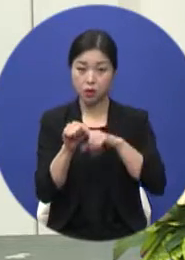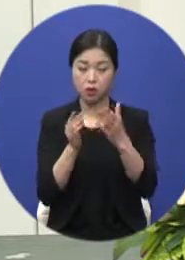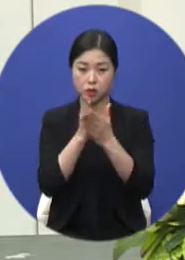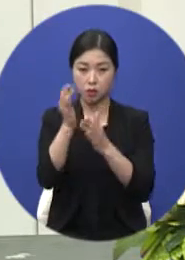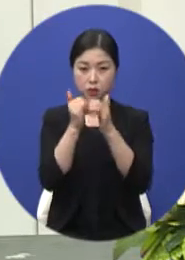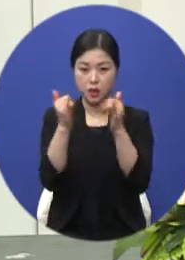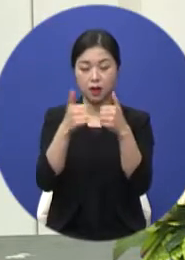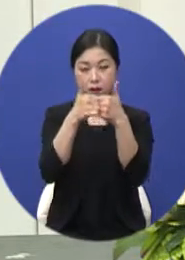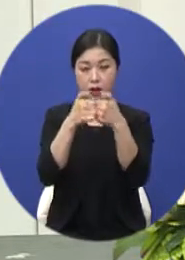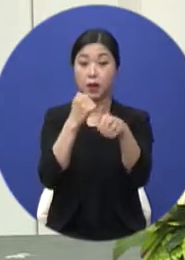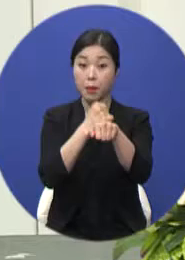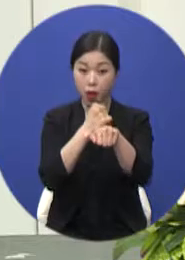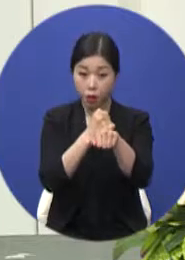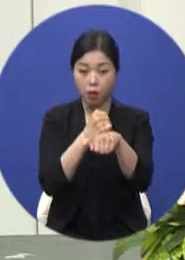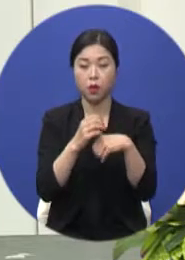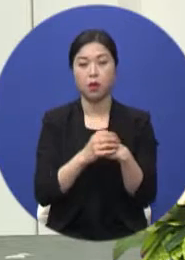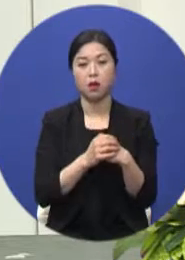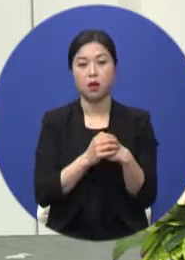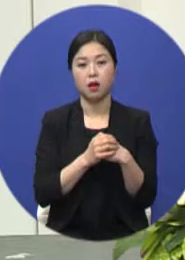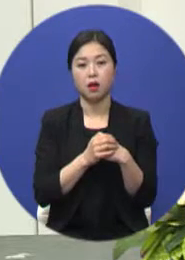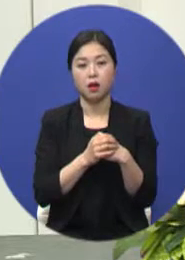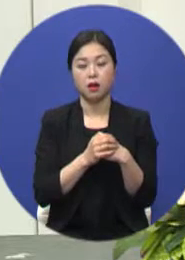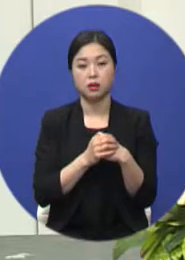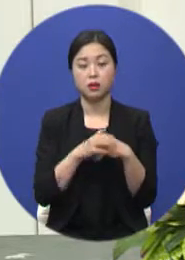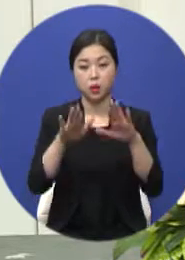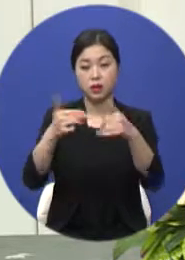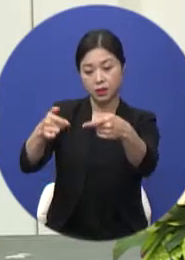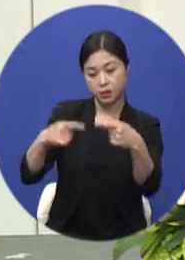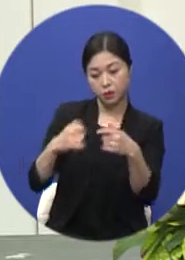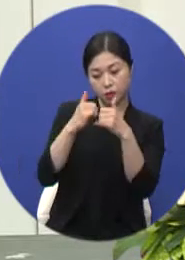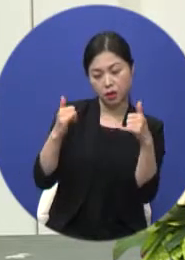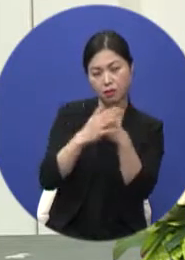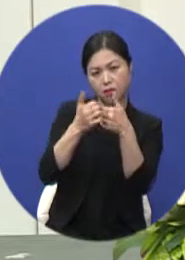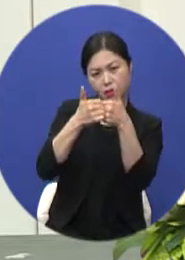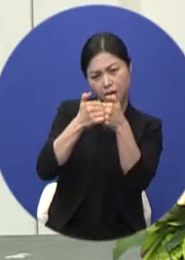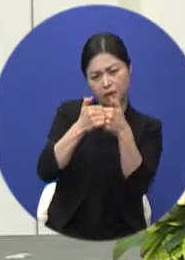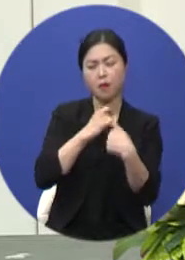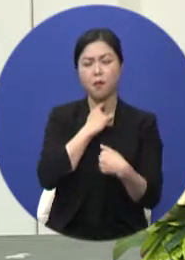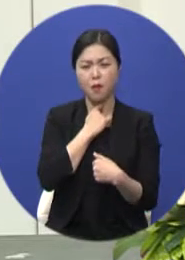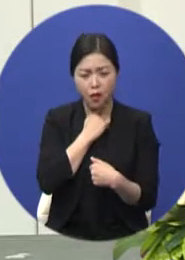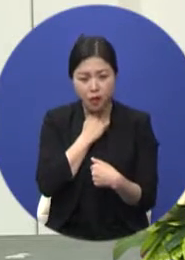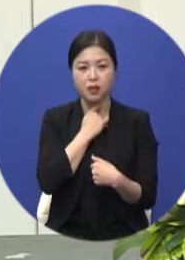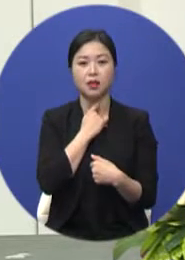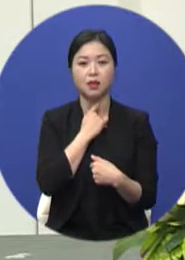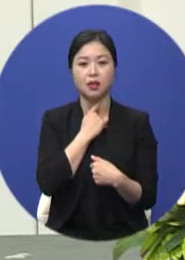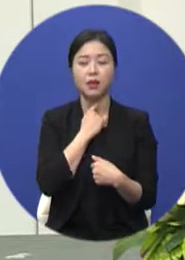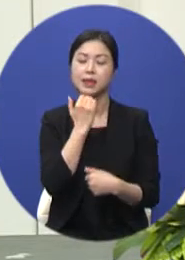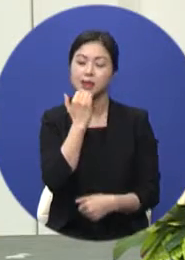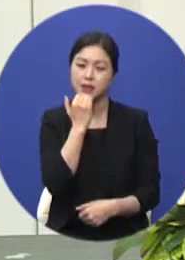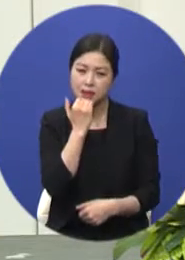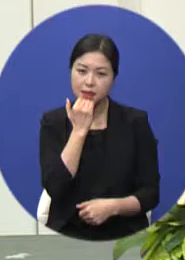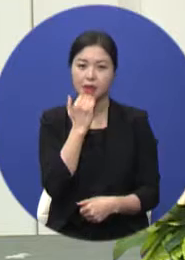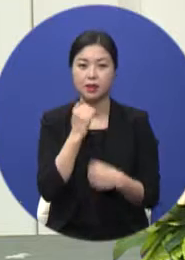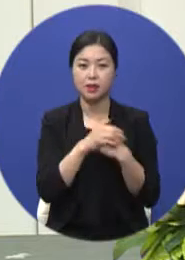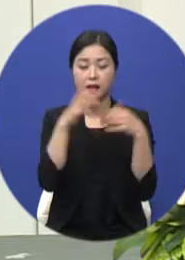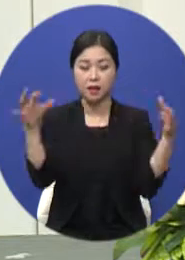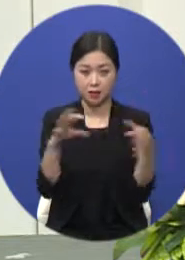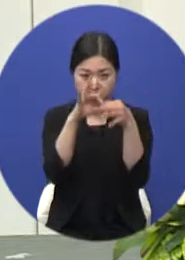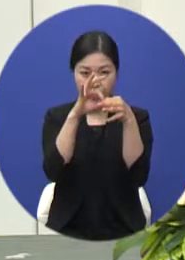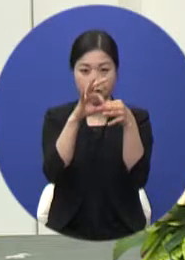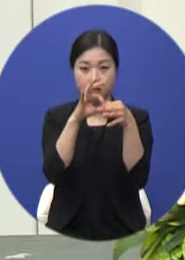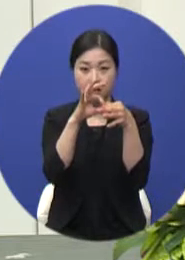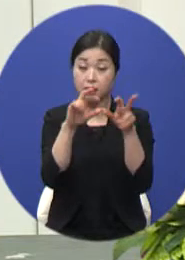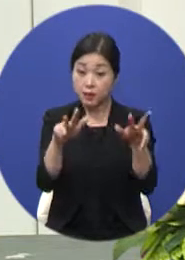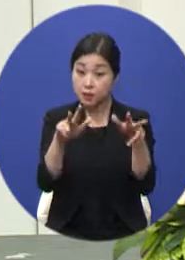전문가들과 상담하시고 정 우리 여기 나오신 분들하고 이렇게 상담을 하시고자 한다면 기다리셨다 이렇게 연결이 되는데